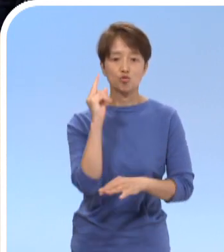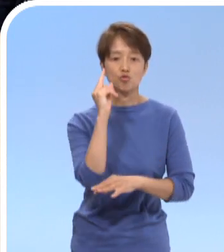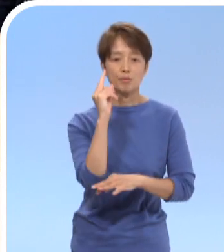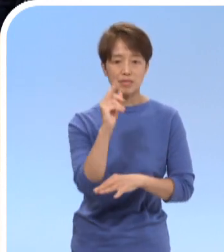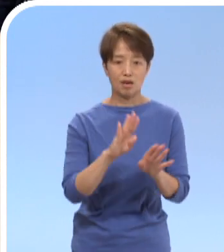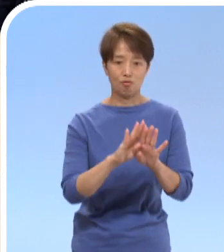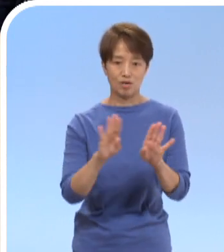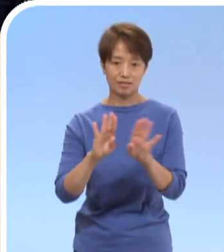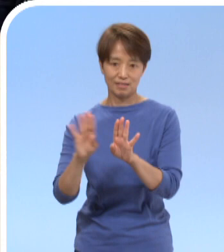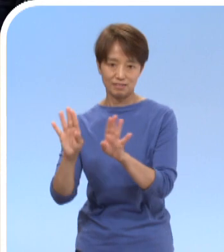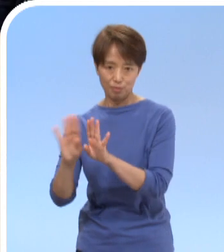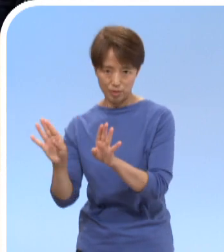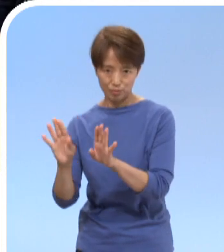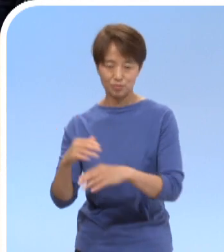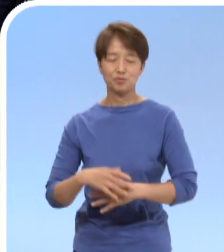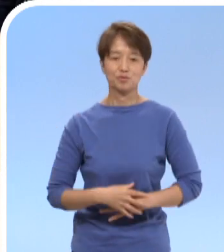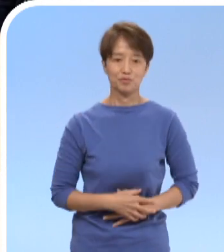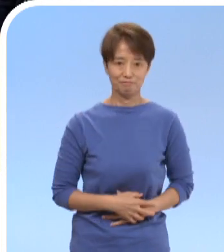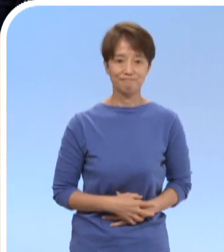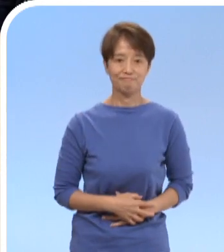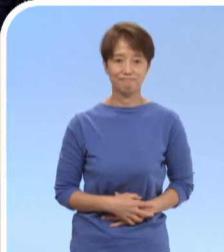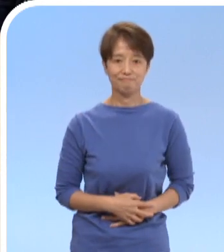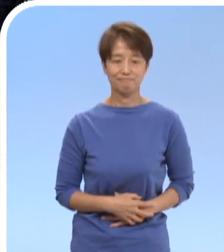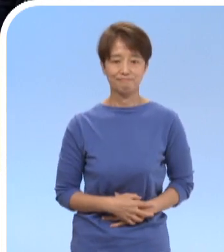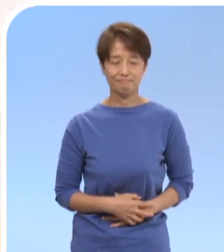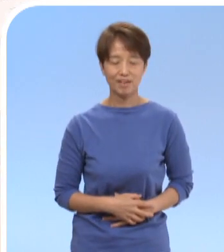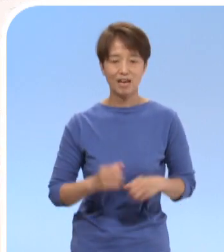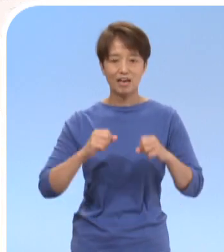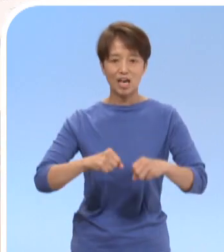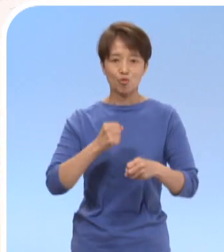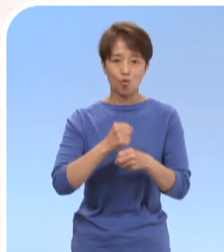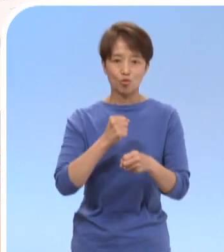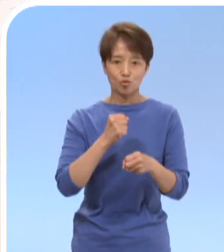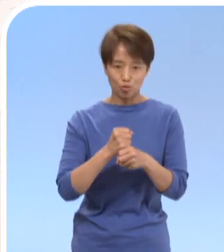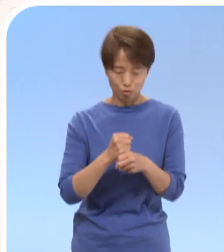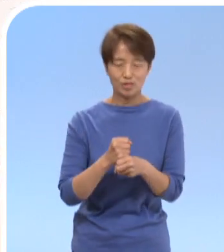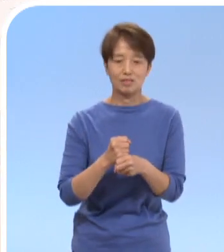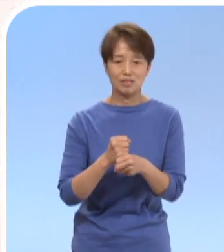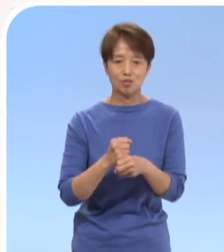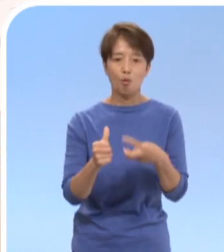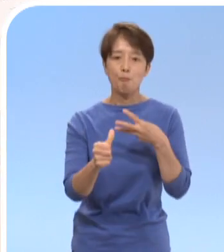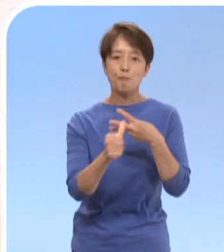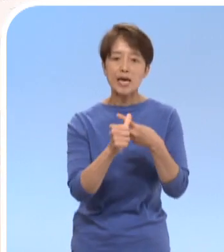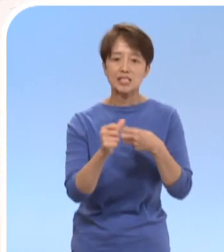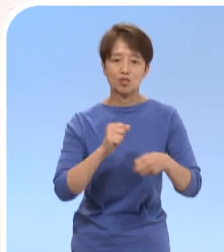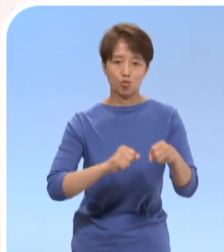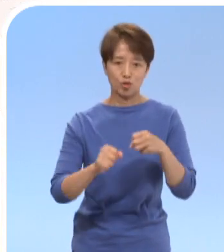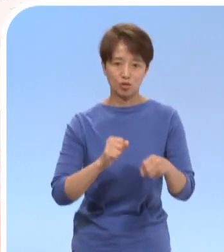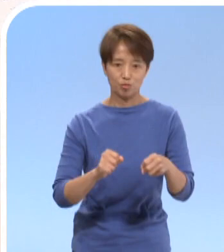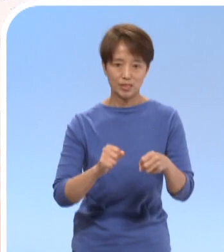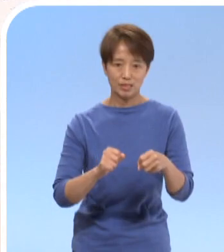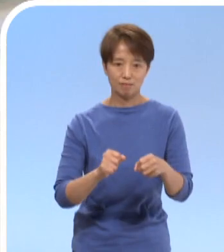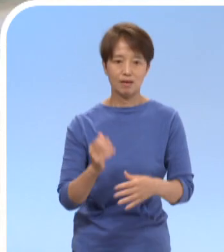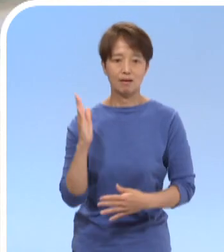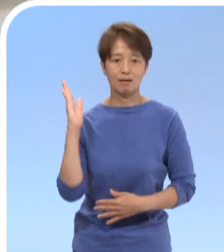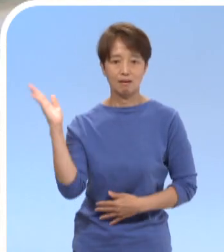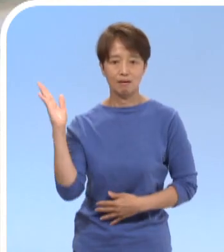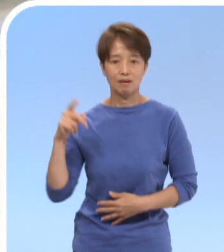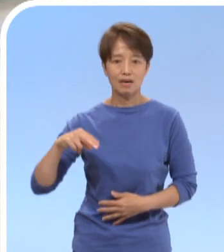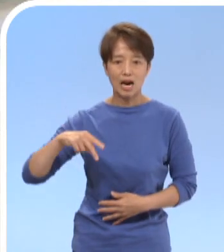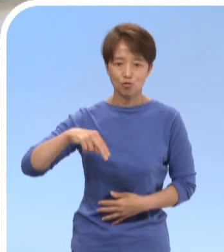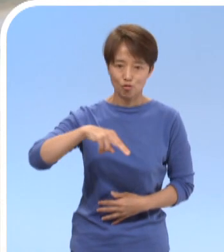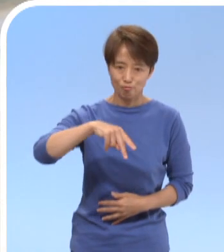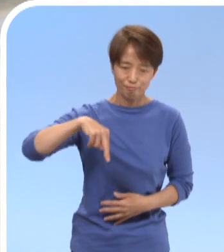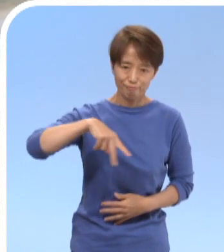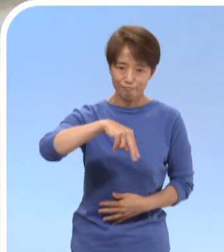するセミナーを随時開催しています。 健康づくり活動のメインの取り組みになるんですけども、はい、歩